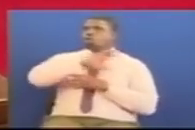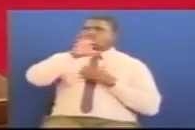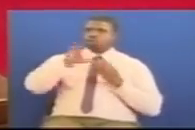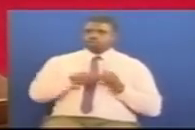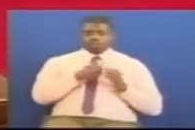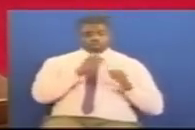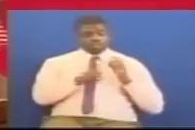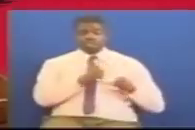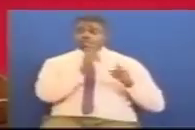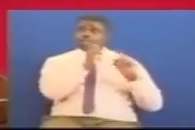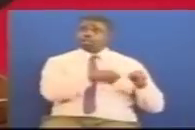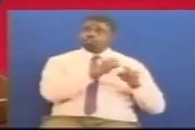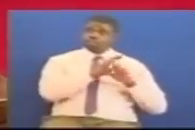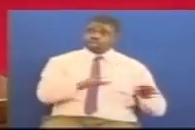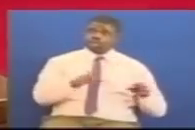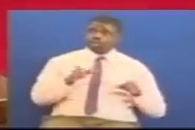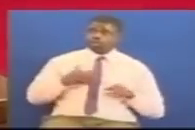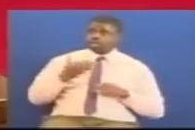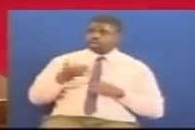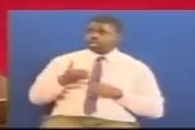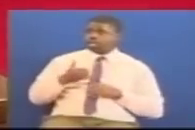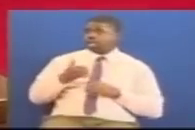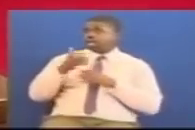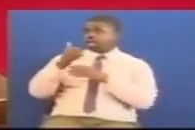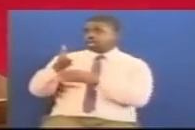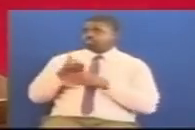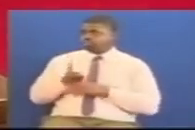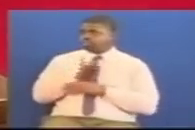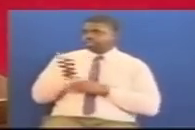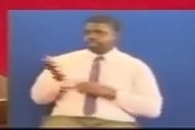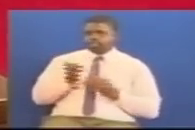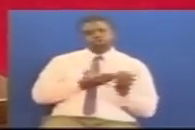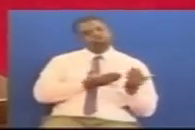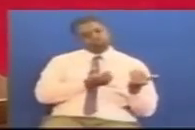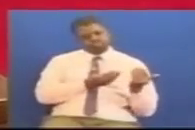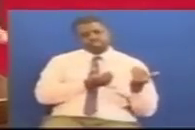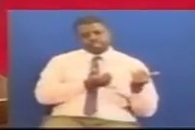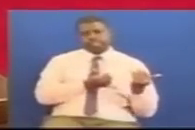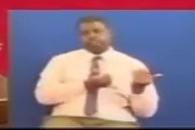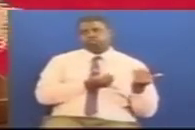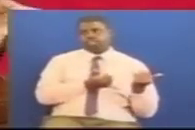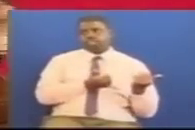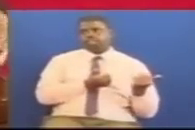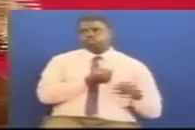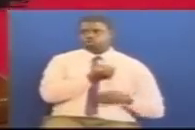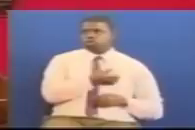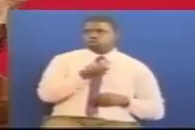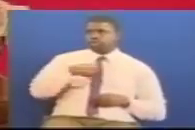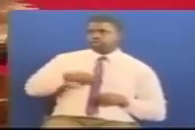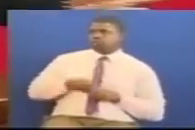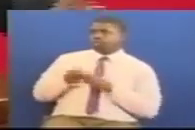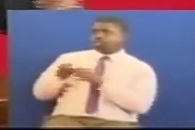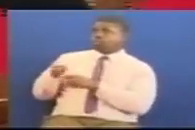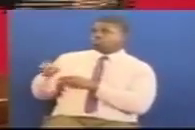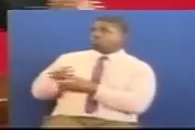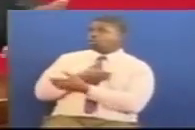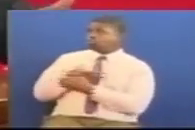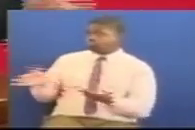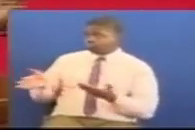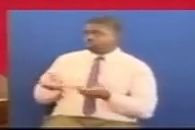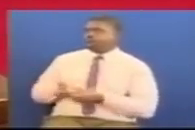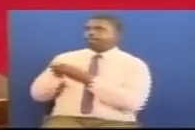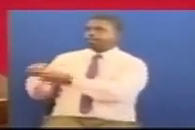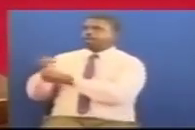yana mawasiliano yanataka option nyingine, watusubiri kidogo. Na ndio maana tunapeleka mawasiliano kule ambako hakuna mawasiliano, ili makampuni